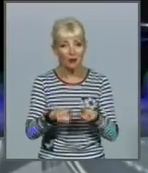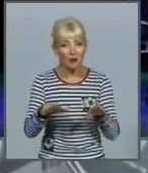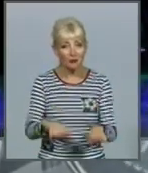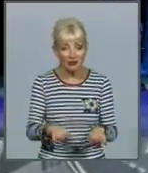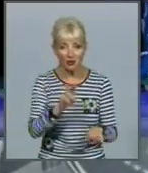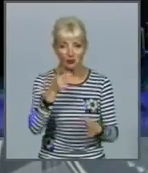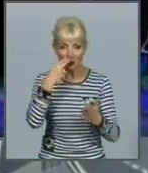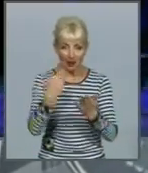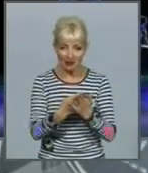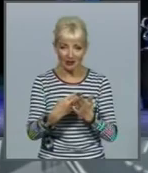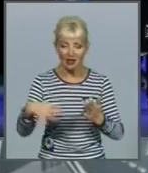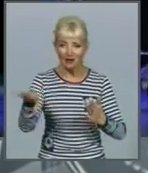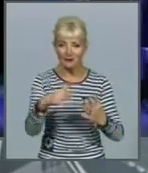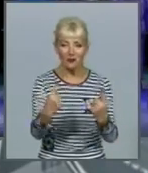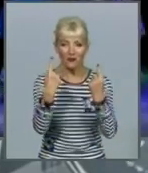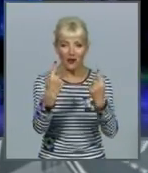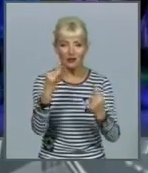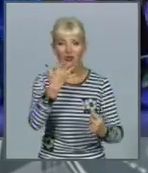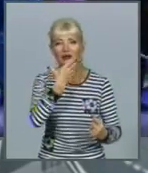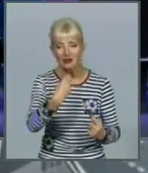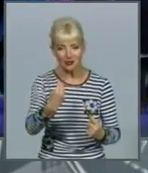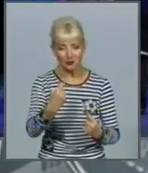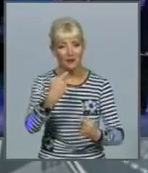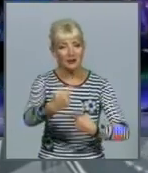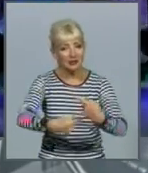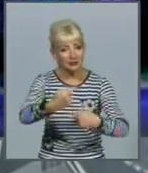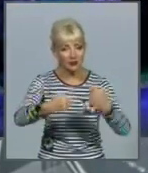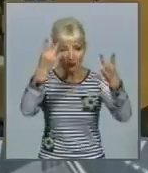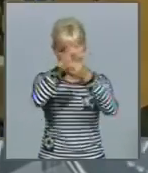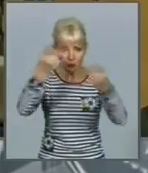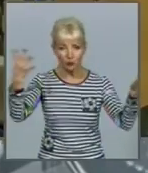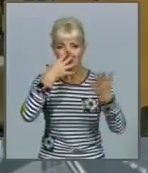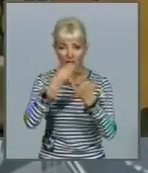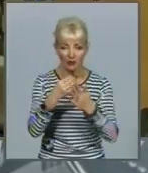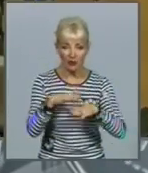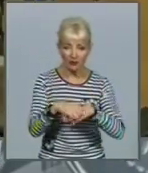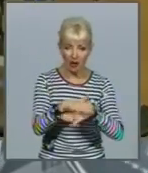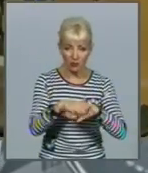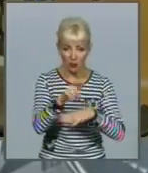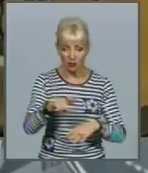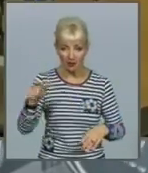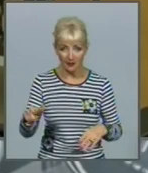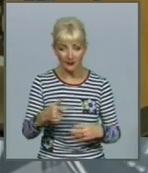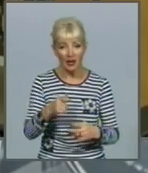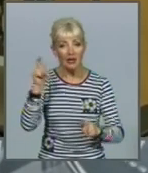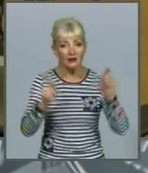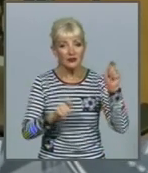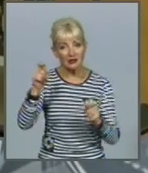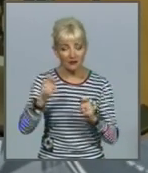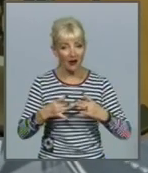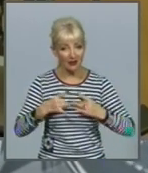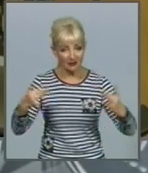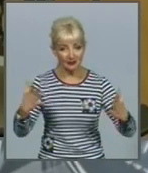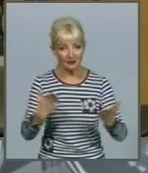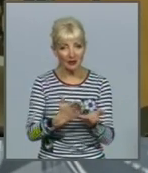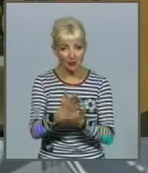велич і красу звичаїв і культури свого народу. Фестиваль направлено на те, щоб сохранить